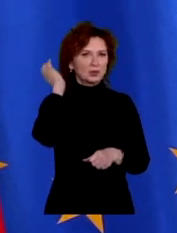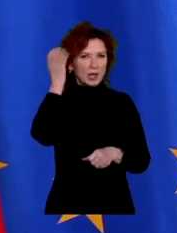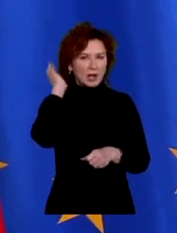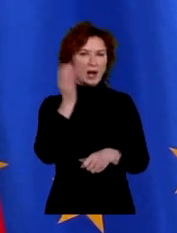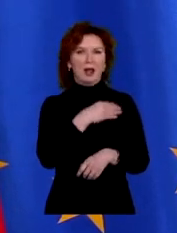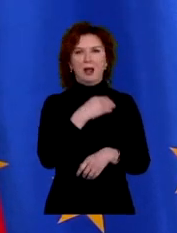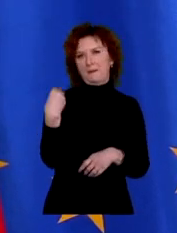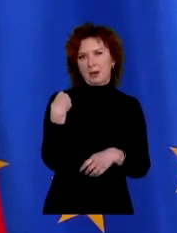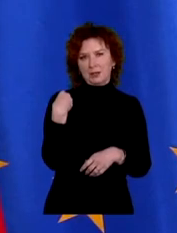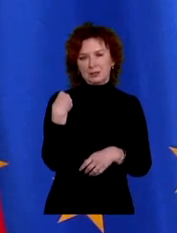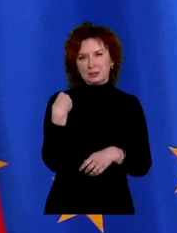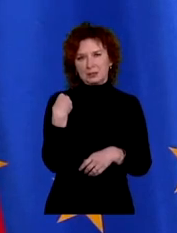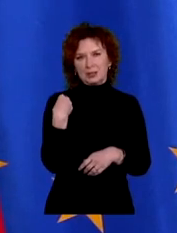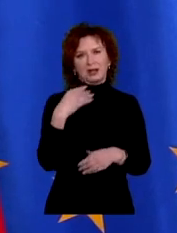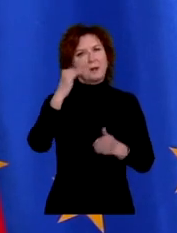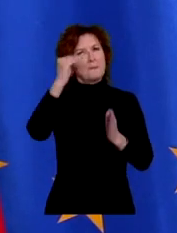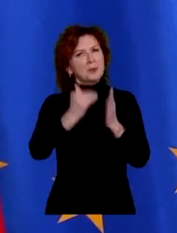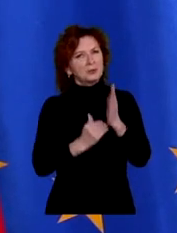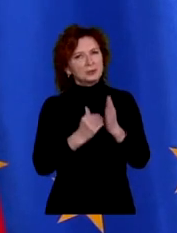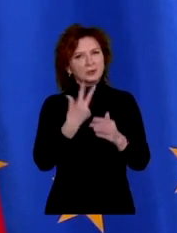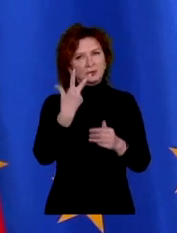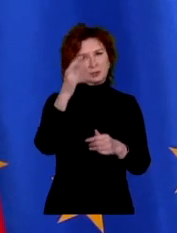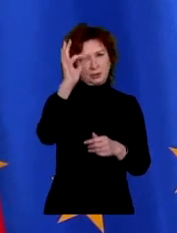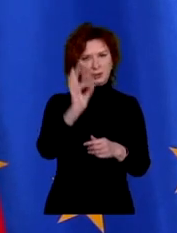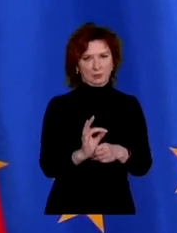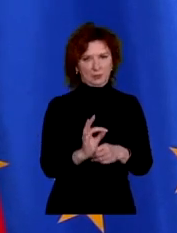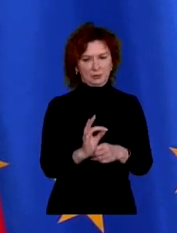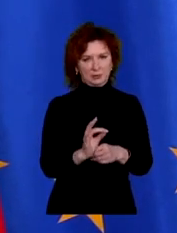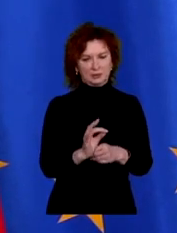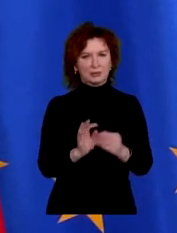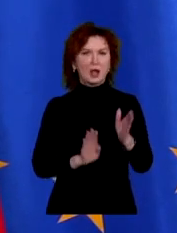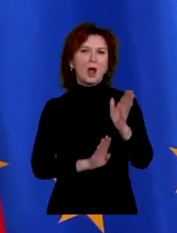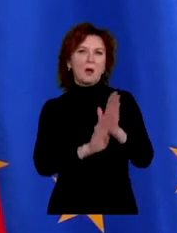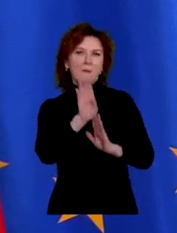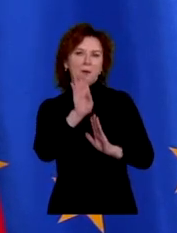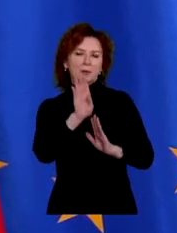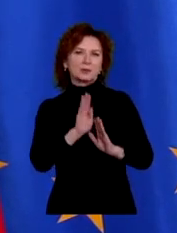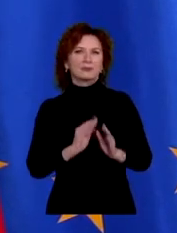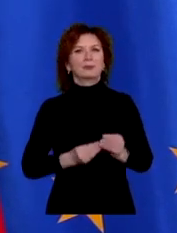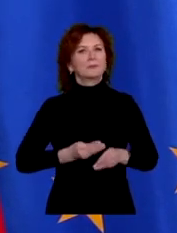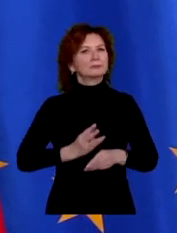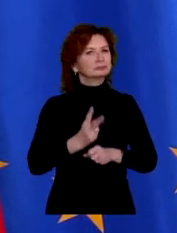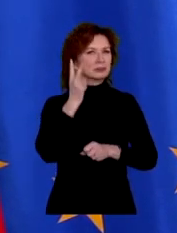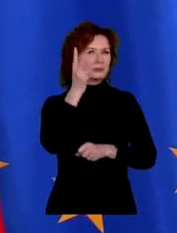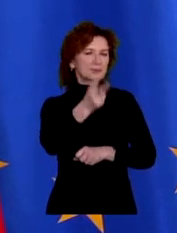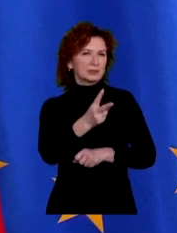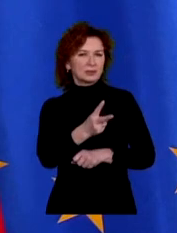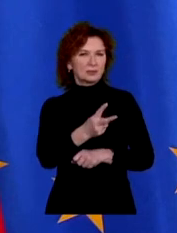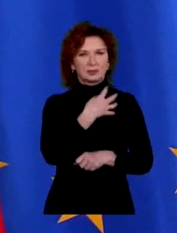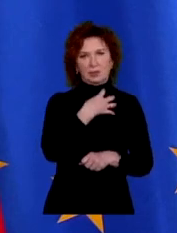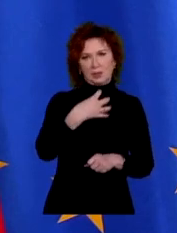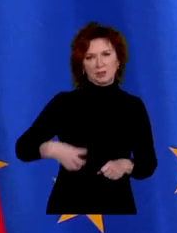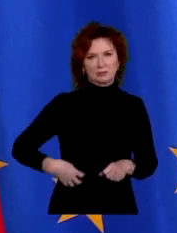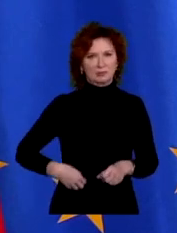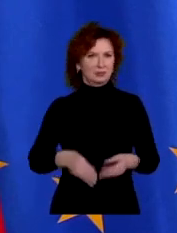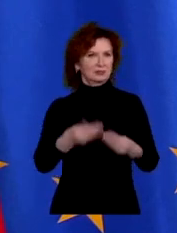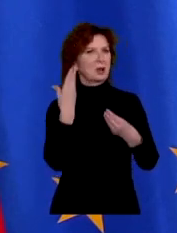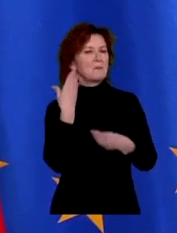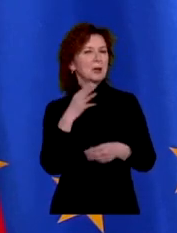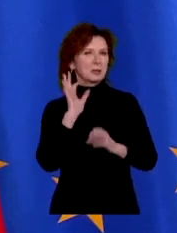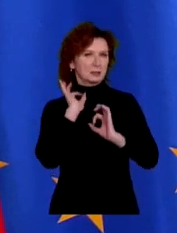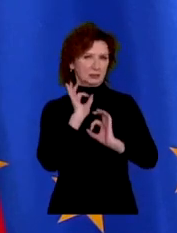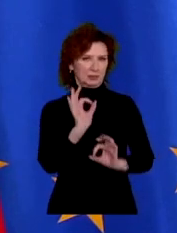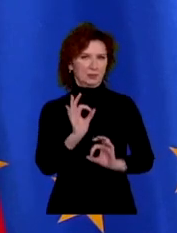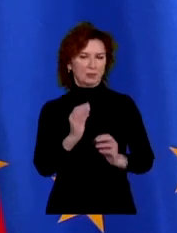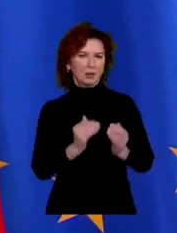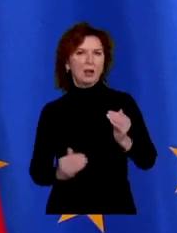ponad 3% w tych krajach, że poziomy wzrostów gospodarczych we wszystkich krajach Grupy Wyszehradzkiej są imponujące,